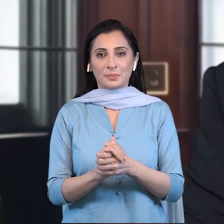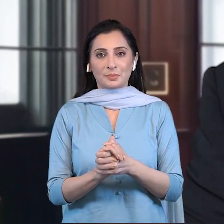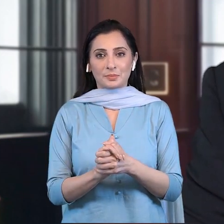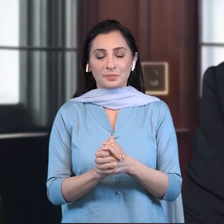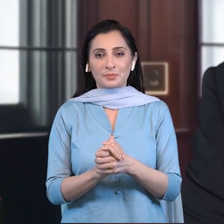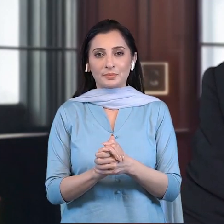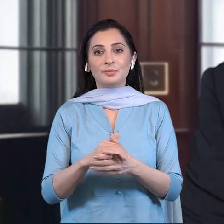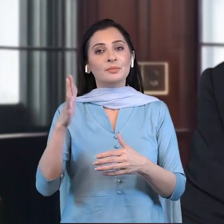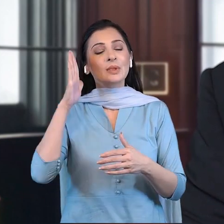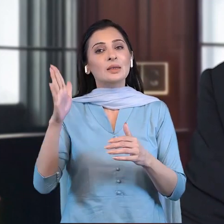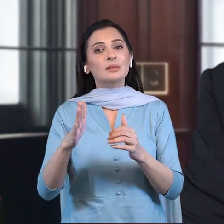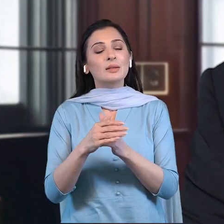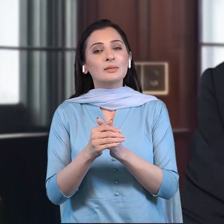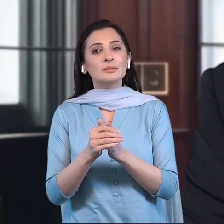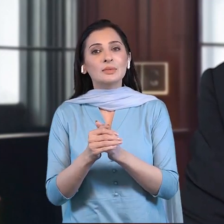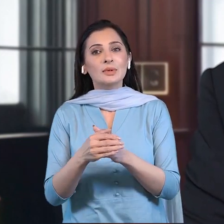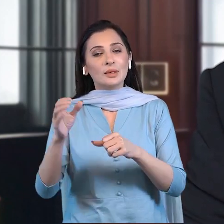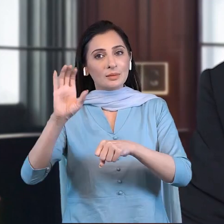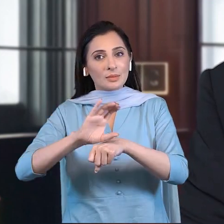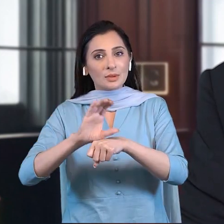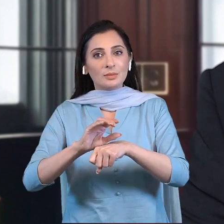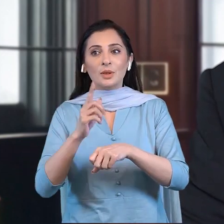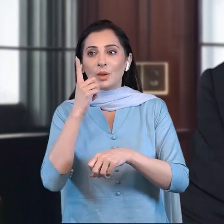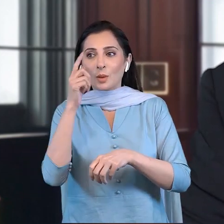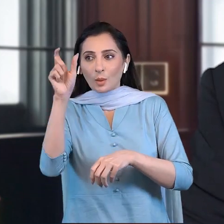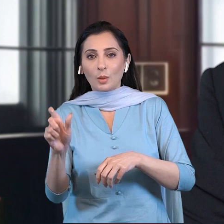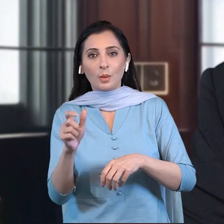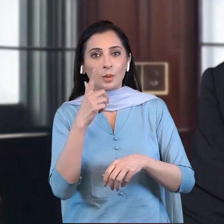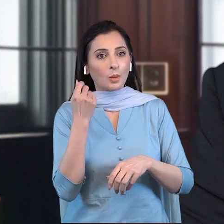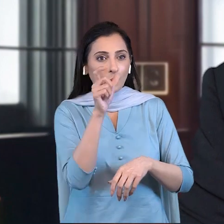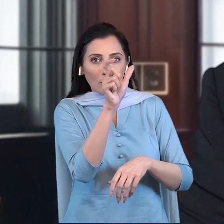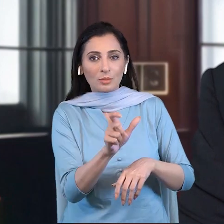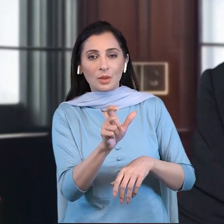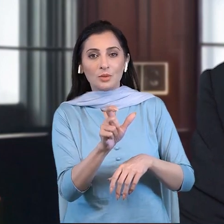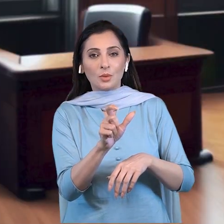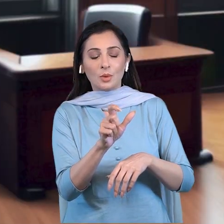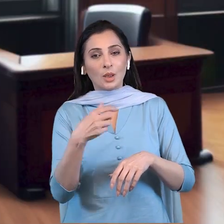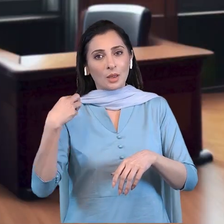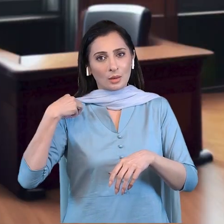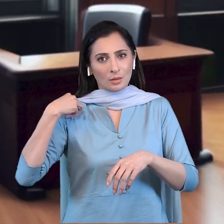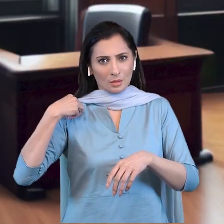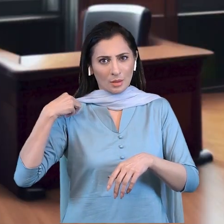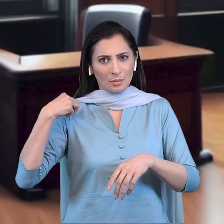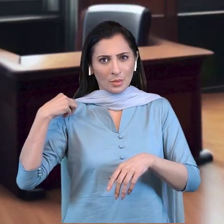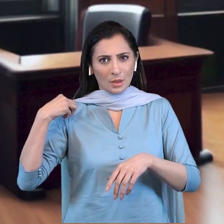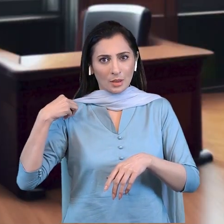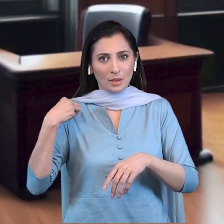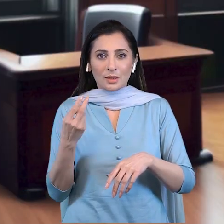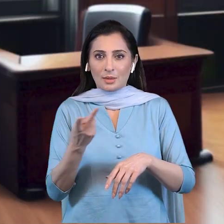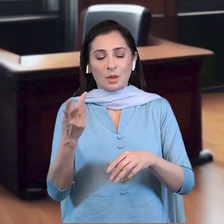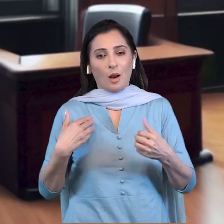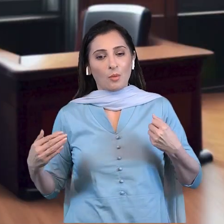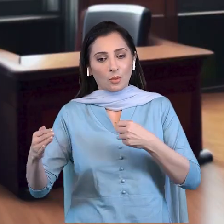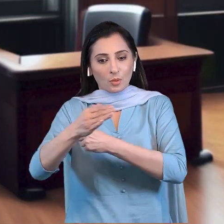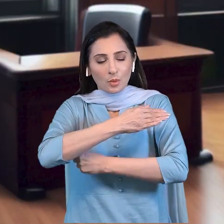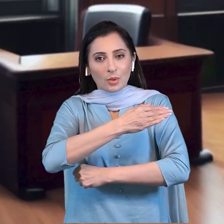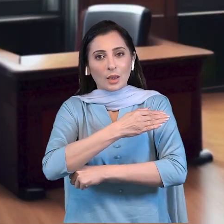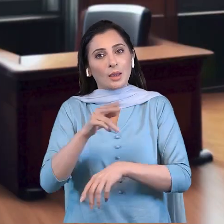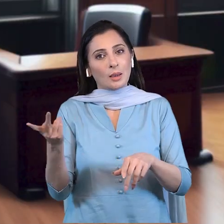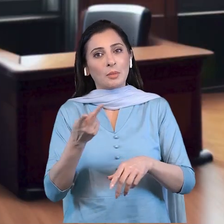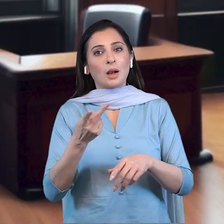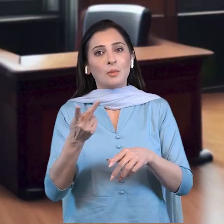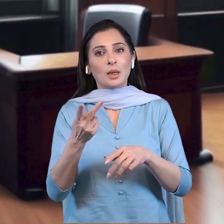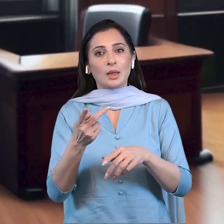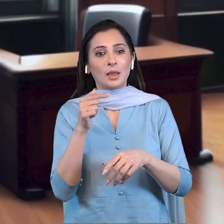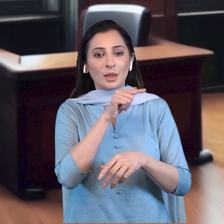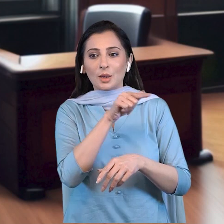باقاعدہ عورت اور مرد کو ایک کپڑا اور جسم کی، یعنی کہ عورت جتنا بھی